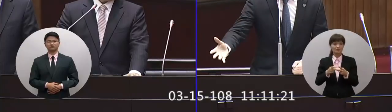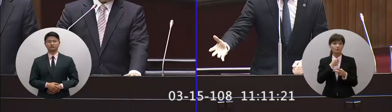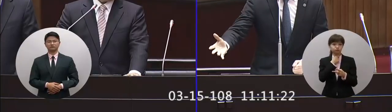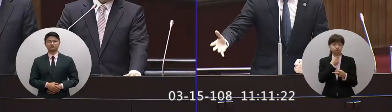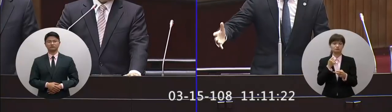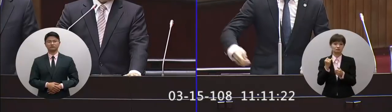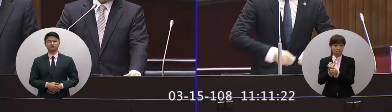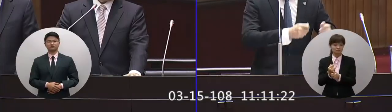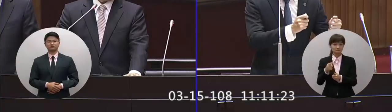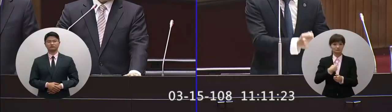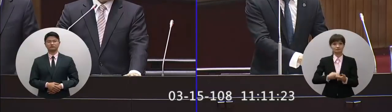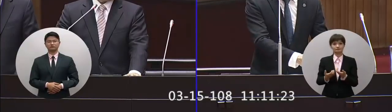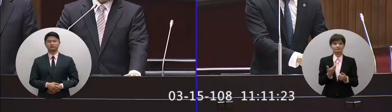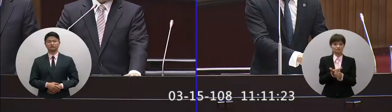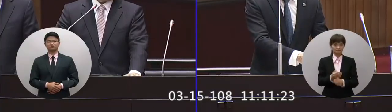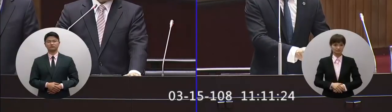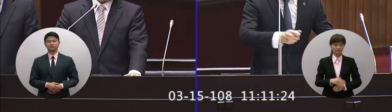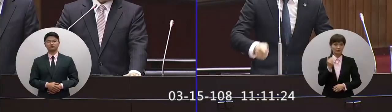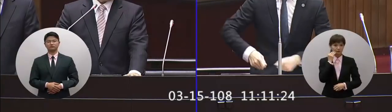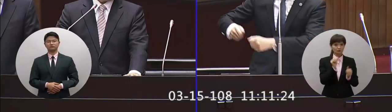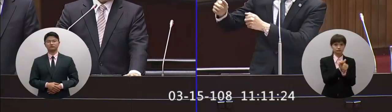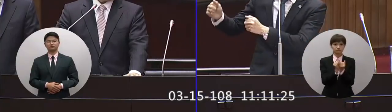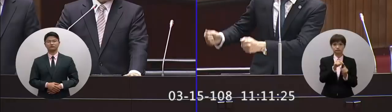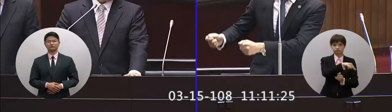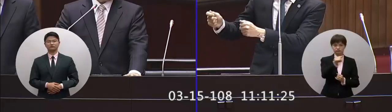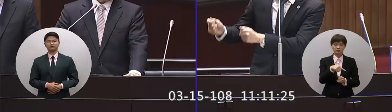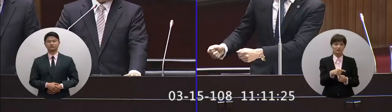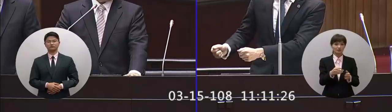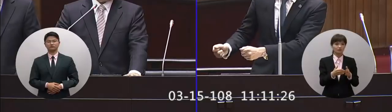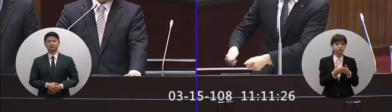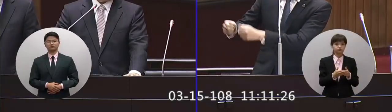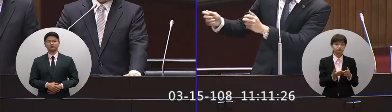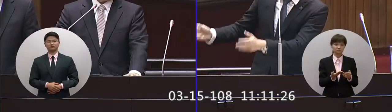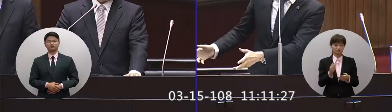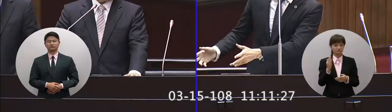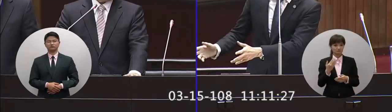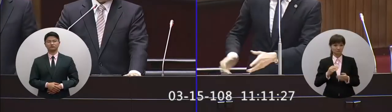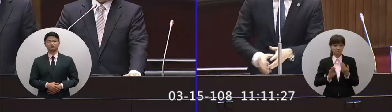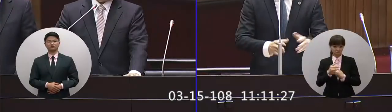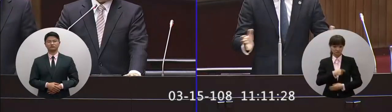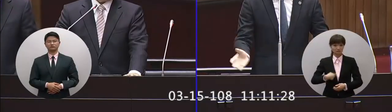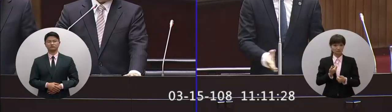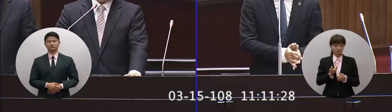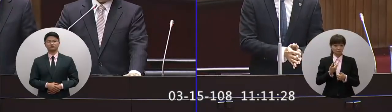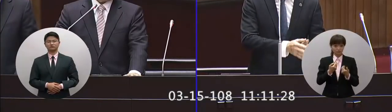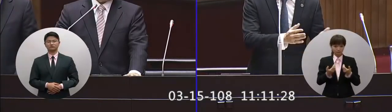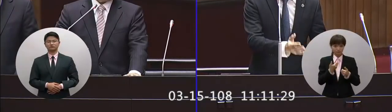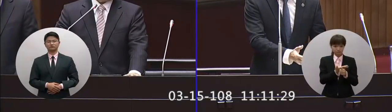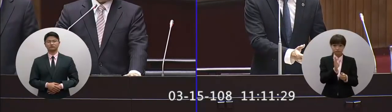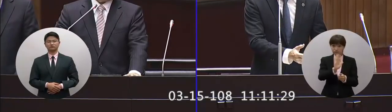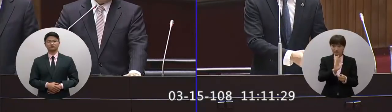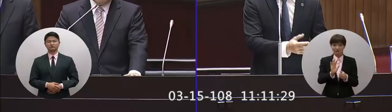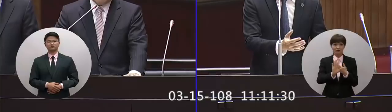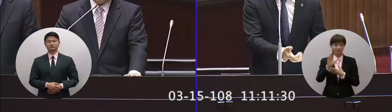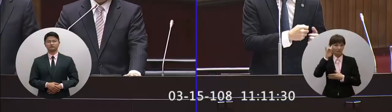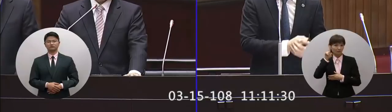外即嘛这个版本无爱给伊婚姻的成分，我搁创造一个同性家属另外一个名词，我感觉这当然就无符合大法官